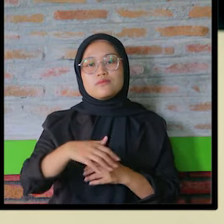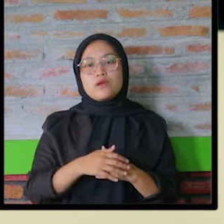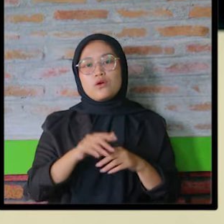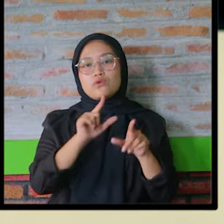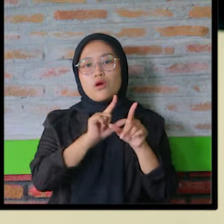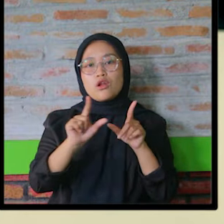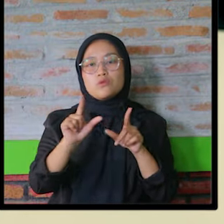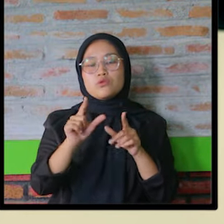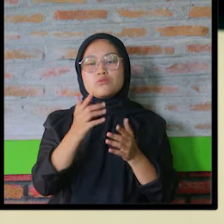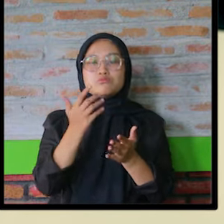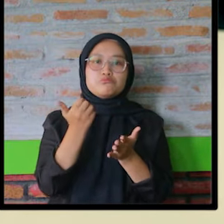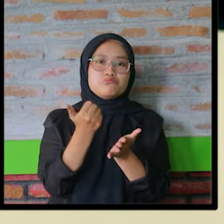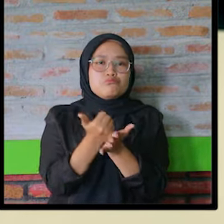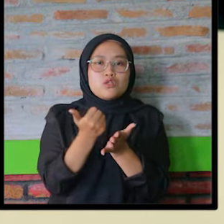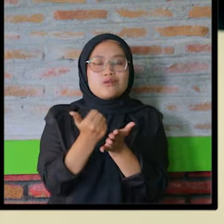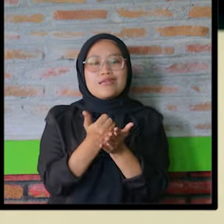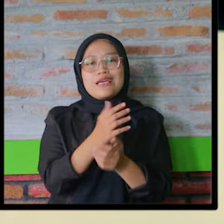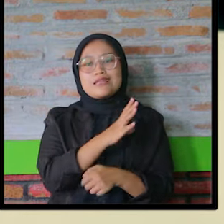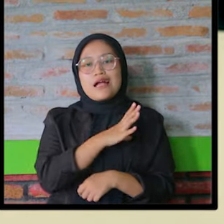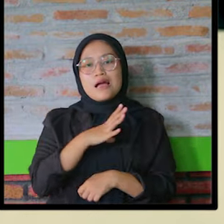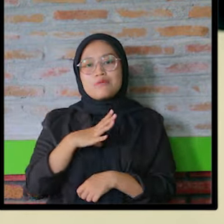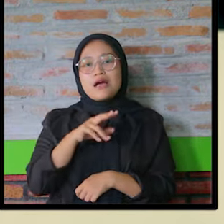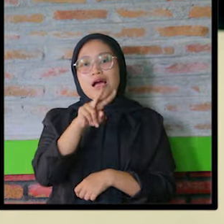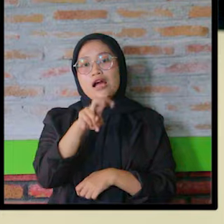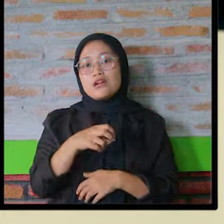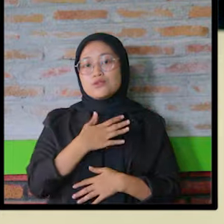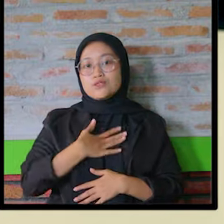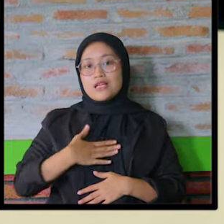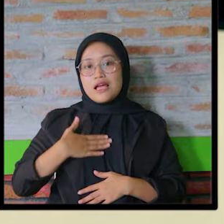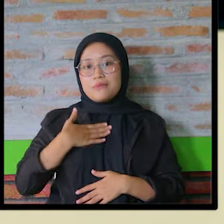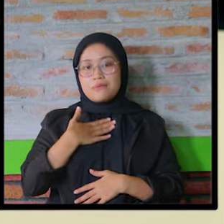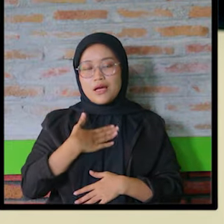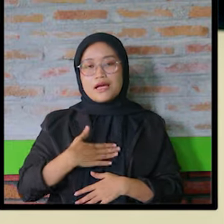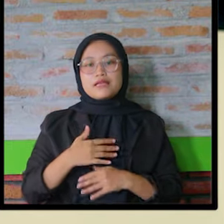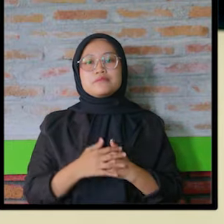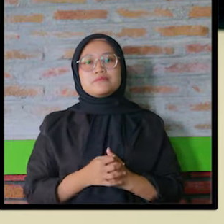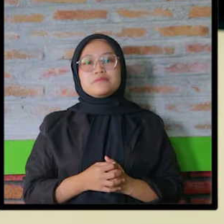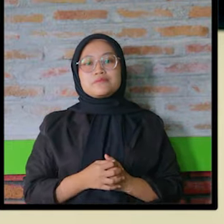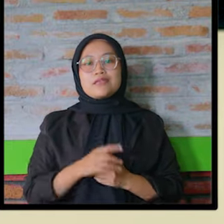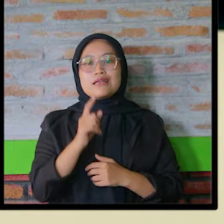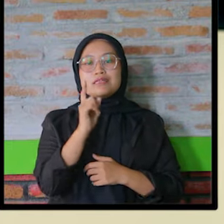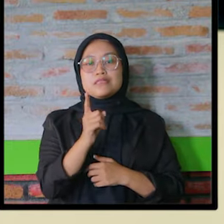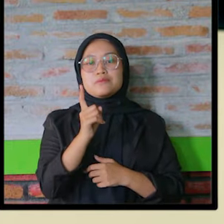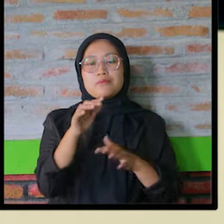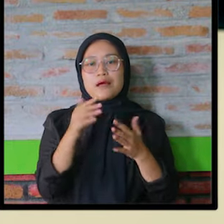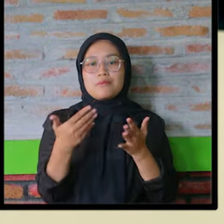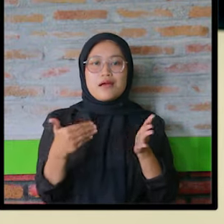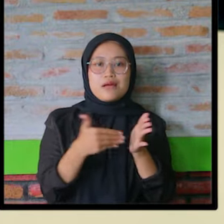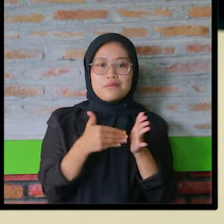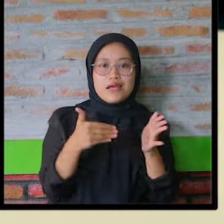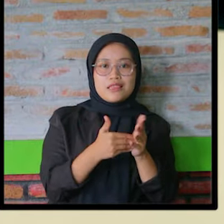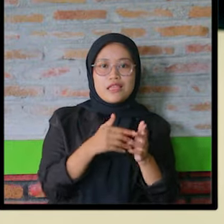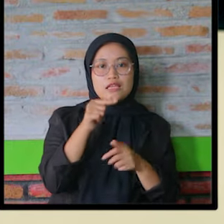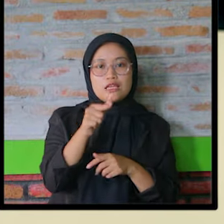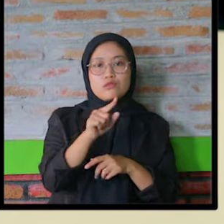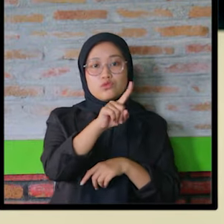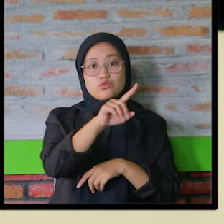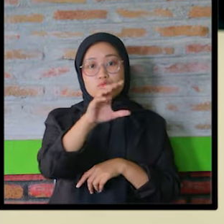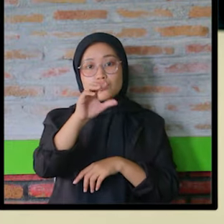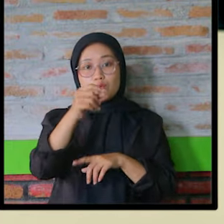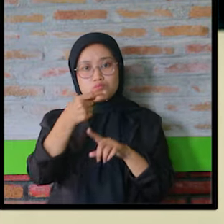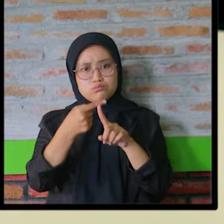gitu sabar karena apa hambatannya itu 10 kali lipat bahkan daripada